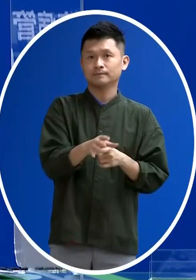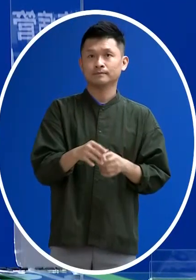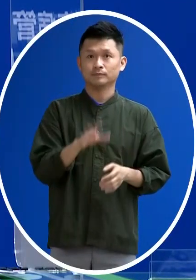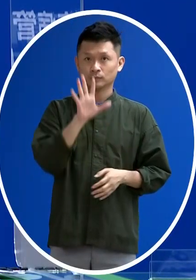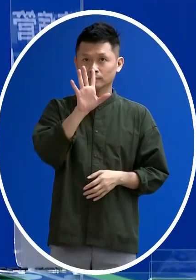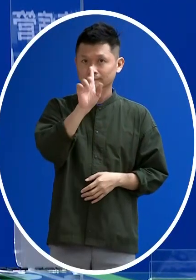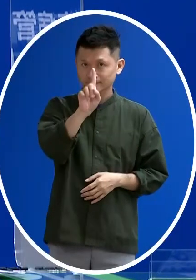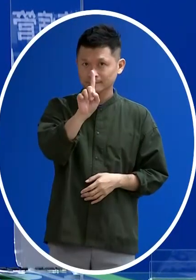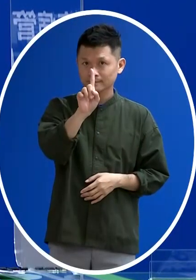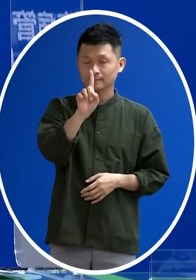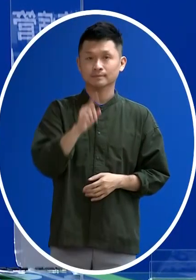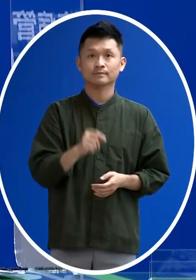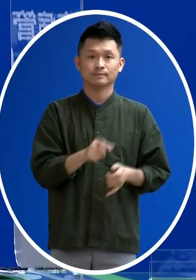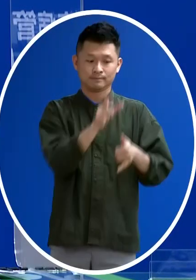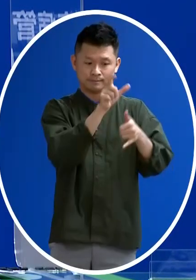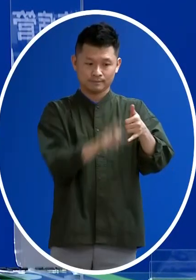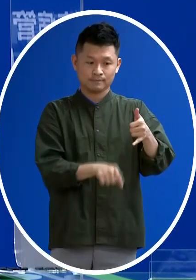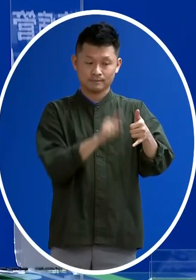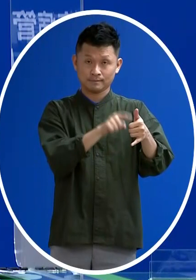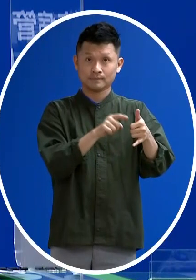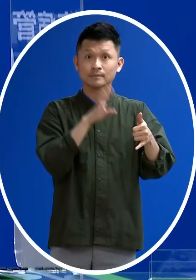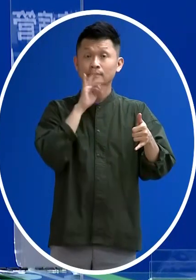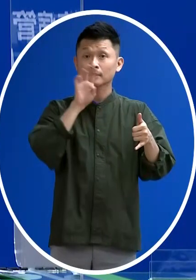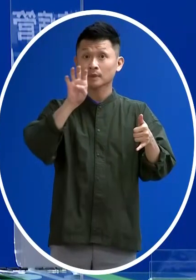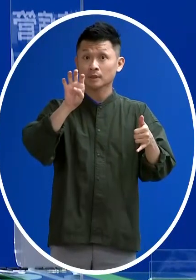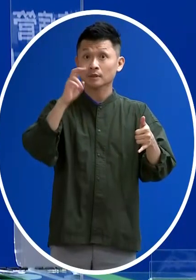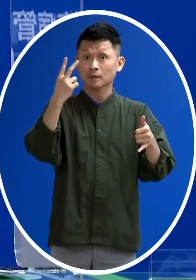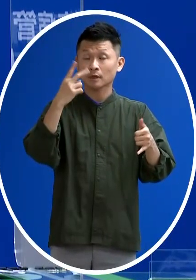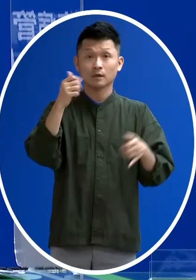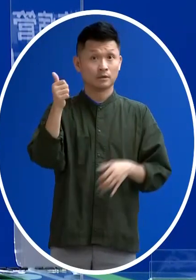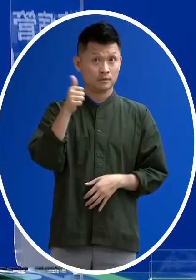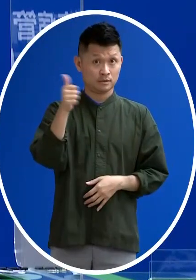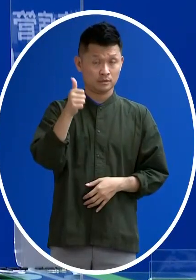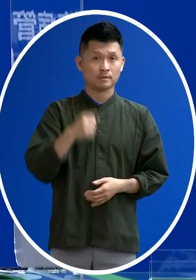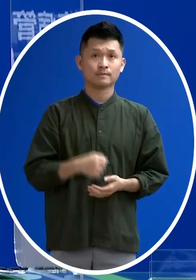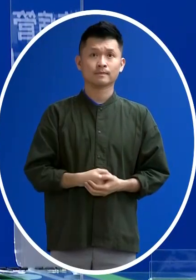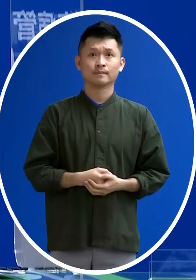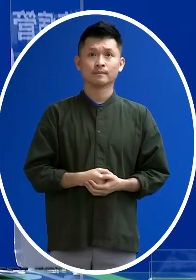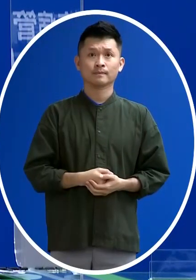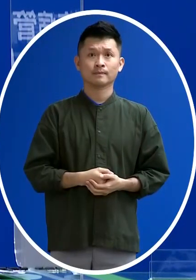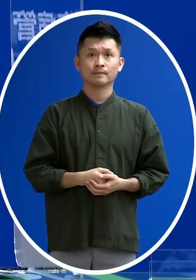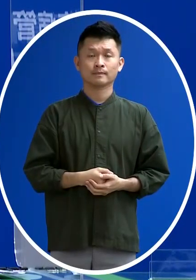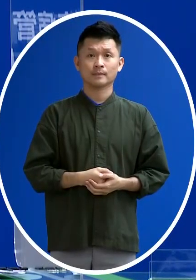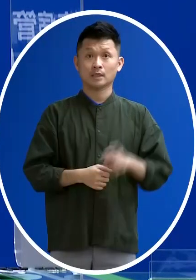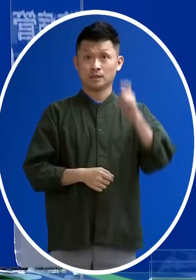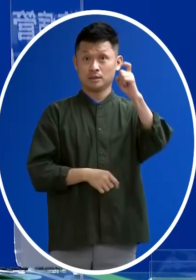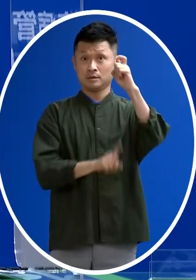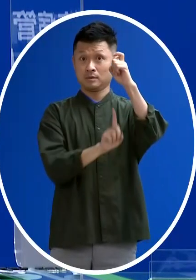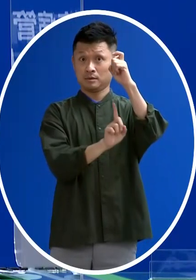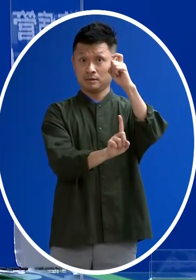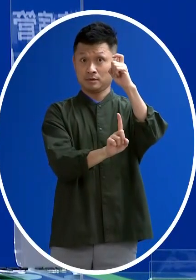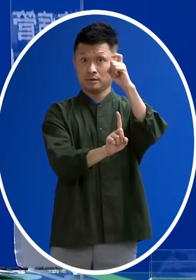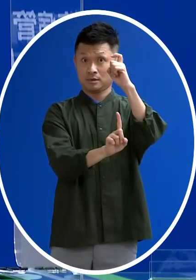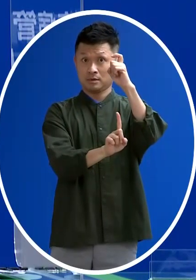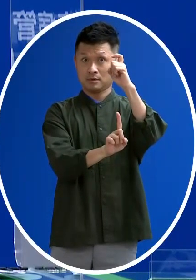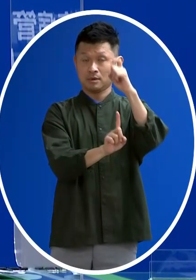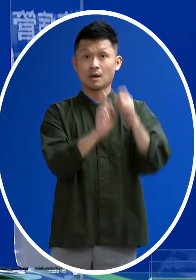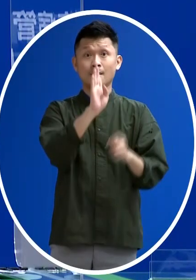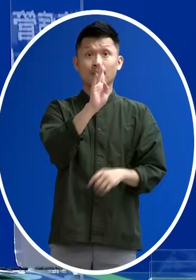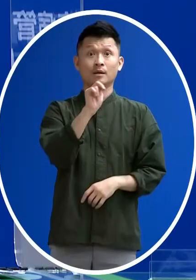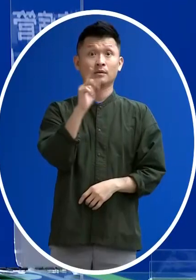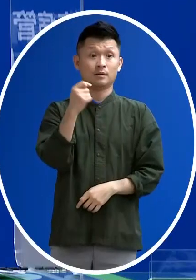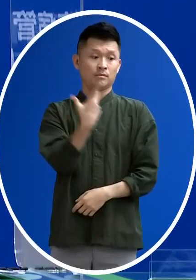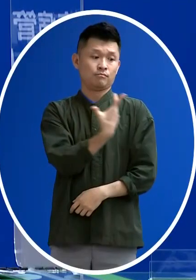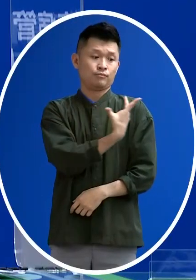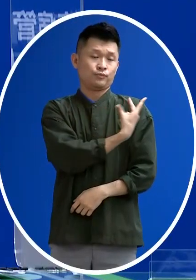有一个这个案件，那是42岁的男性哈，他是在10月1号接种 BNT 的